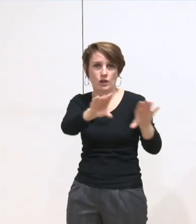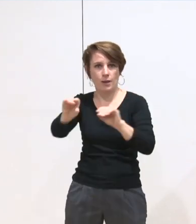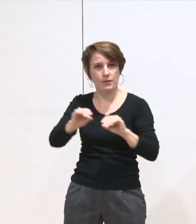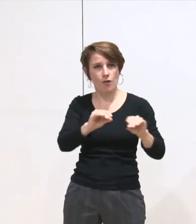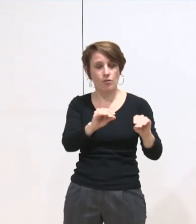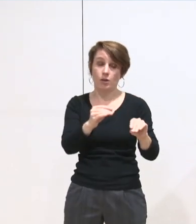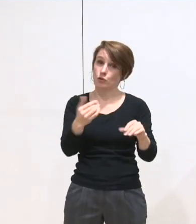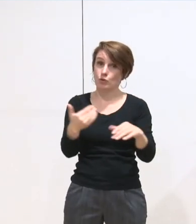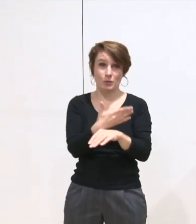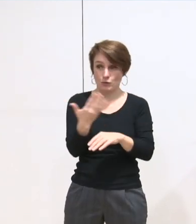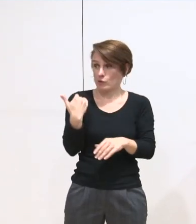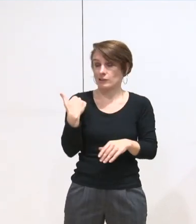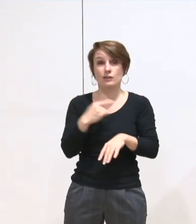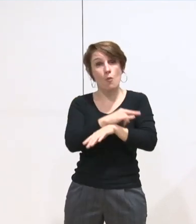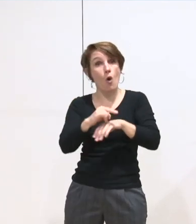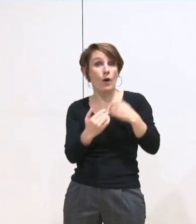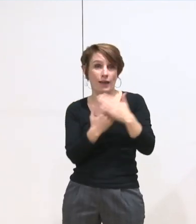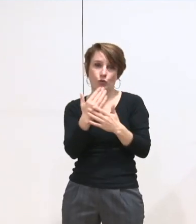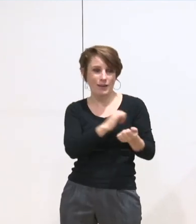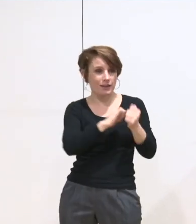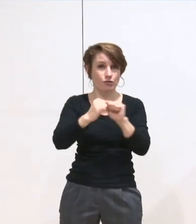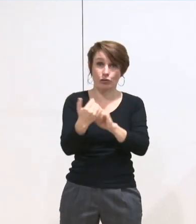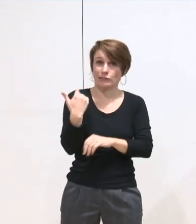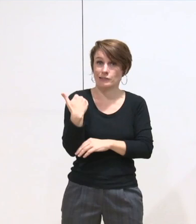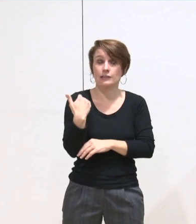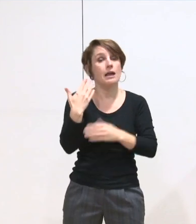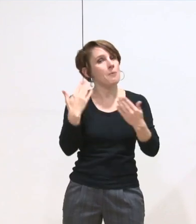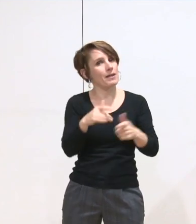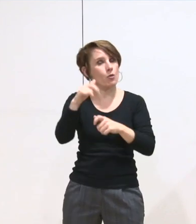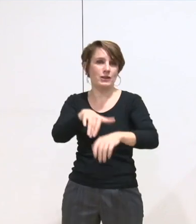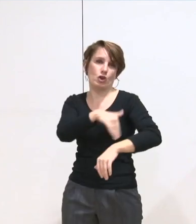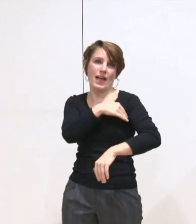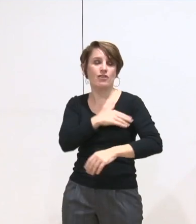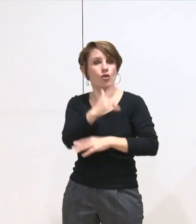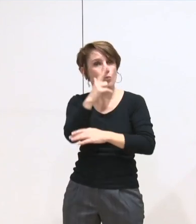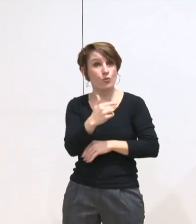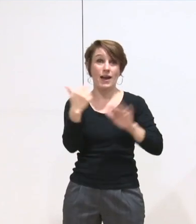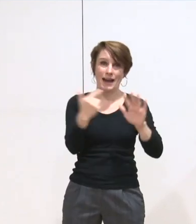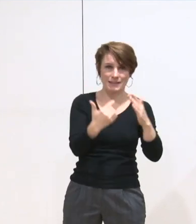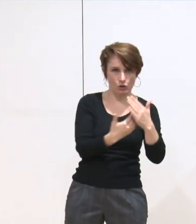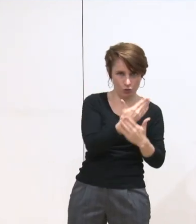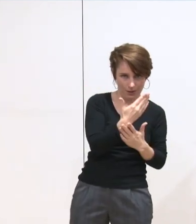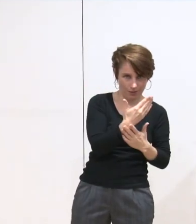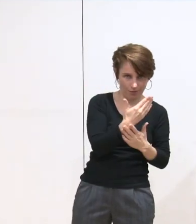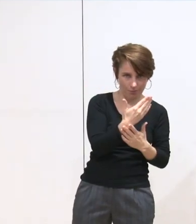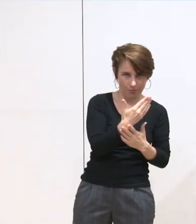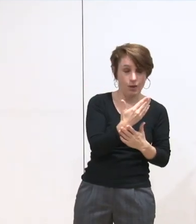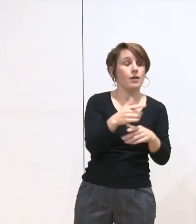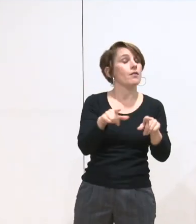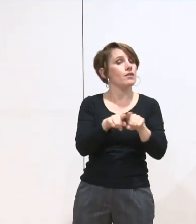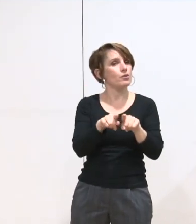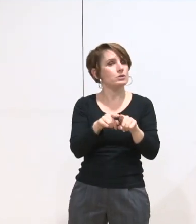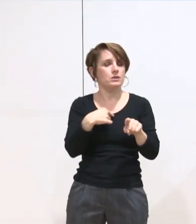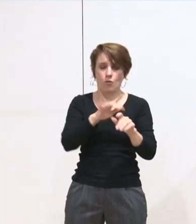modification des horaires du matin, puisque désormais les agents commencent à 7 heures du matin. Nous avons également renforcé l'accompagnement de